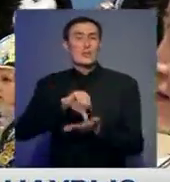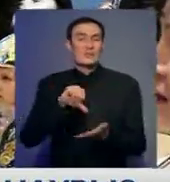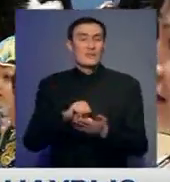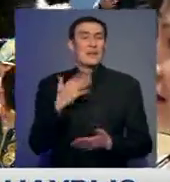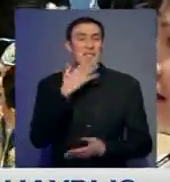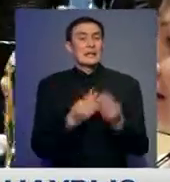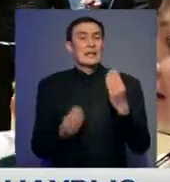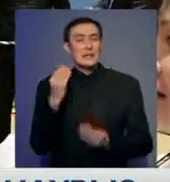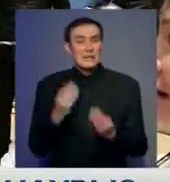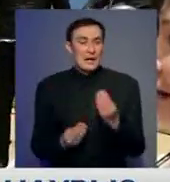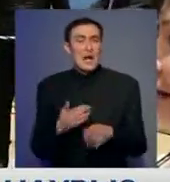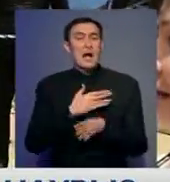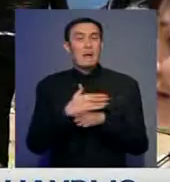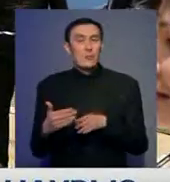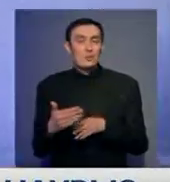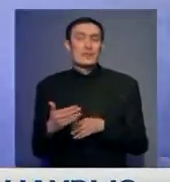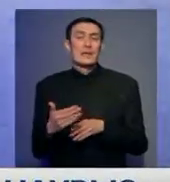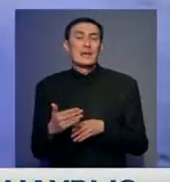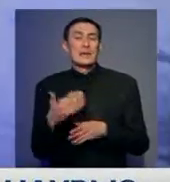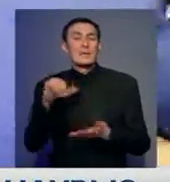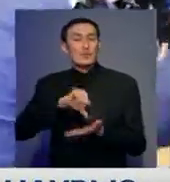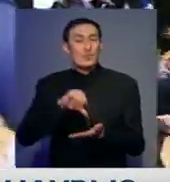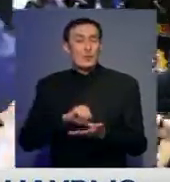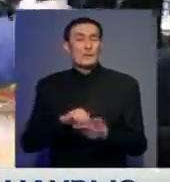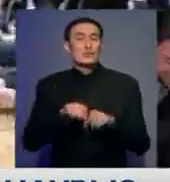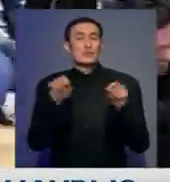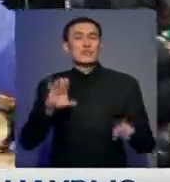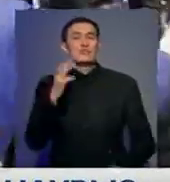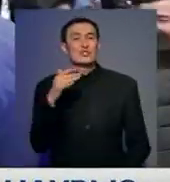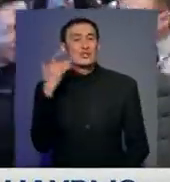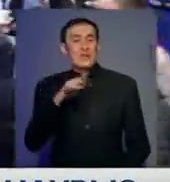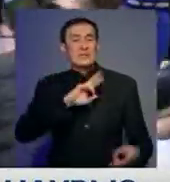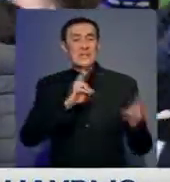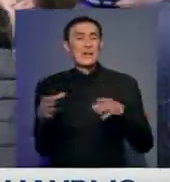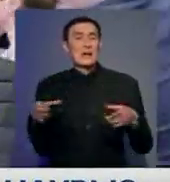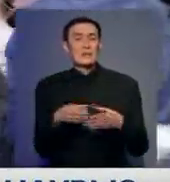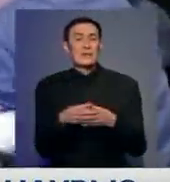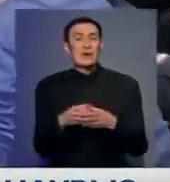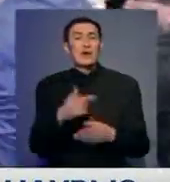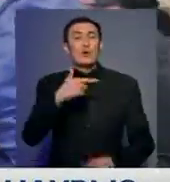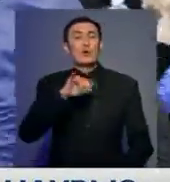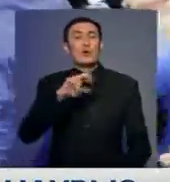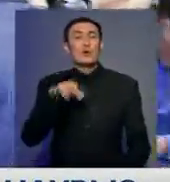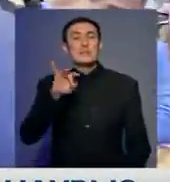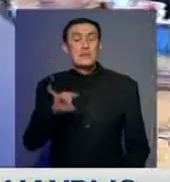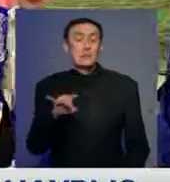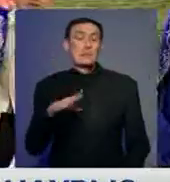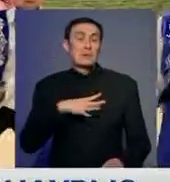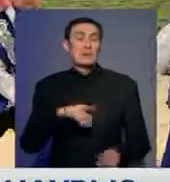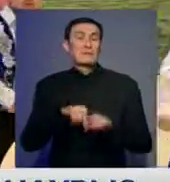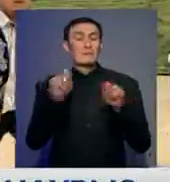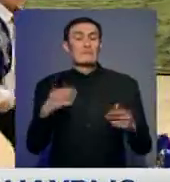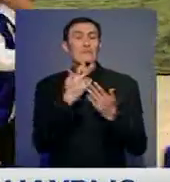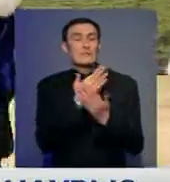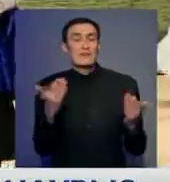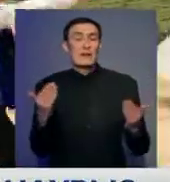и в национальных играх, а после перед ними выступил и созданный в США танцевальный коллектив «Гульдер». Здесь же была развернута